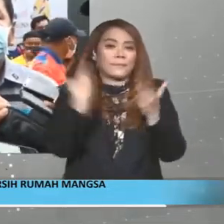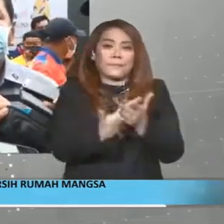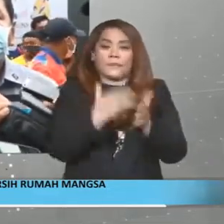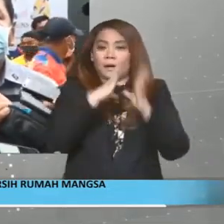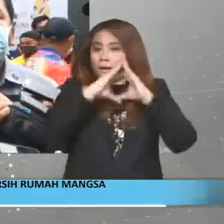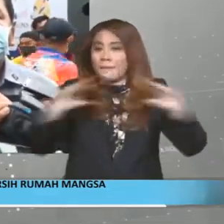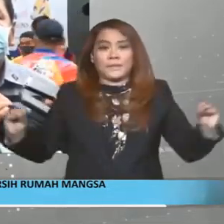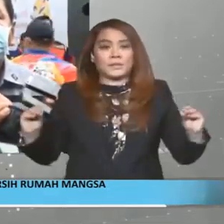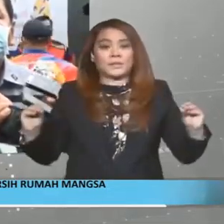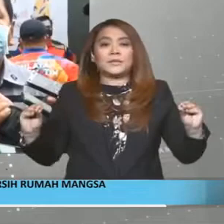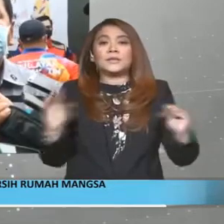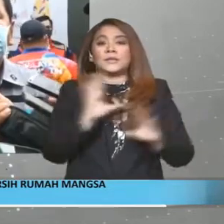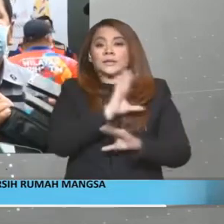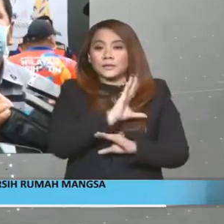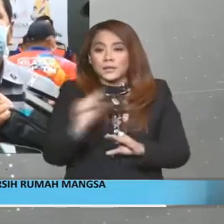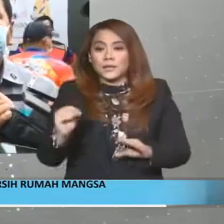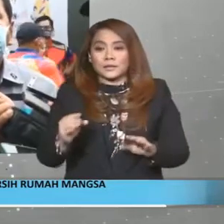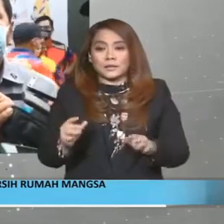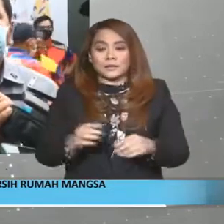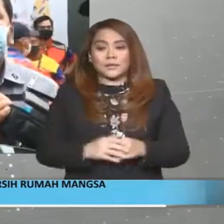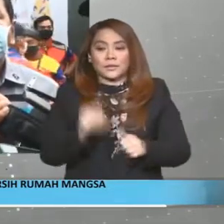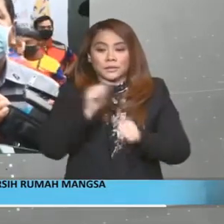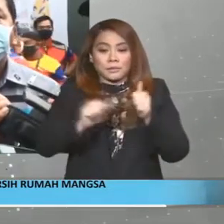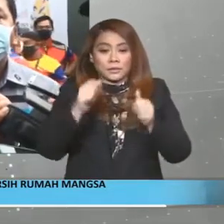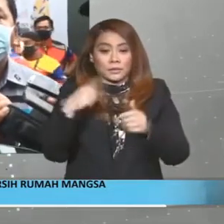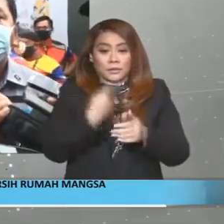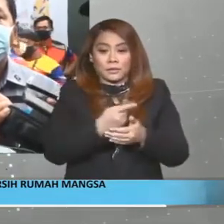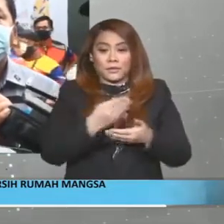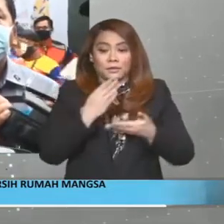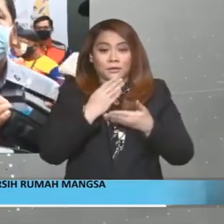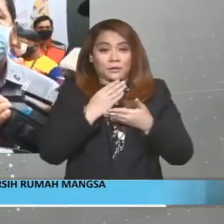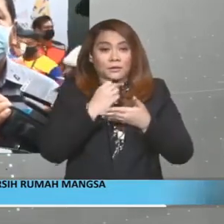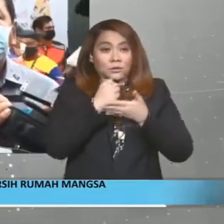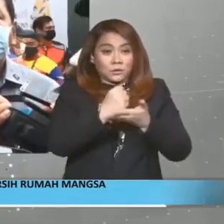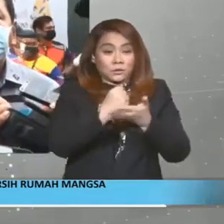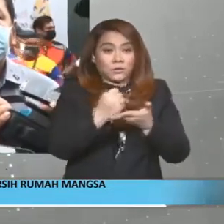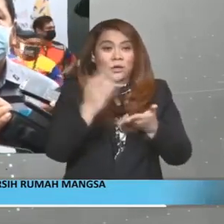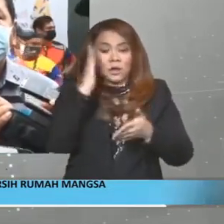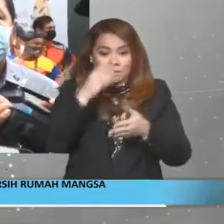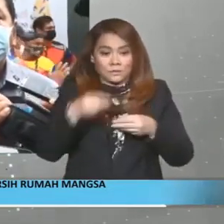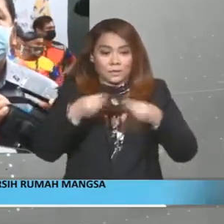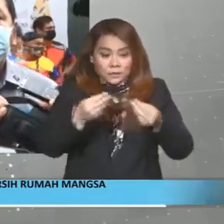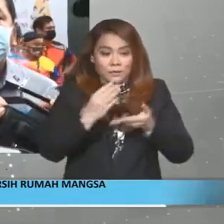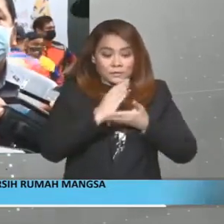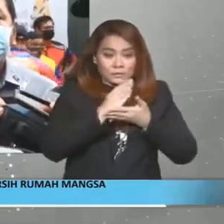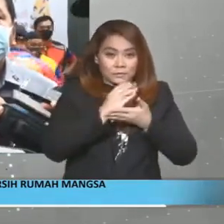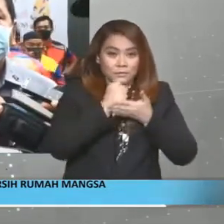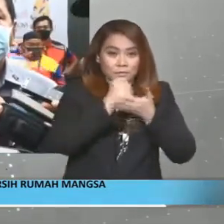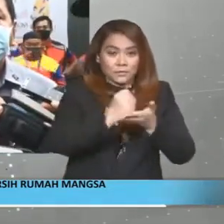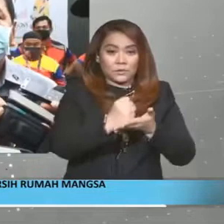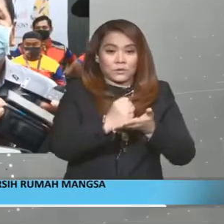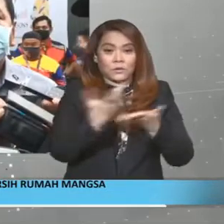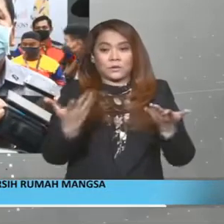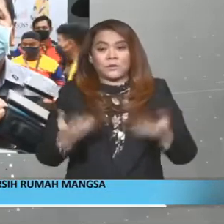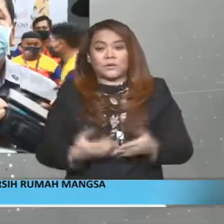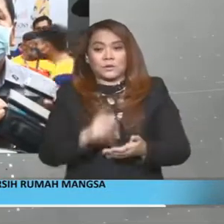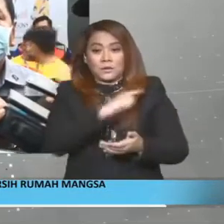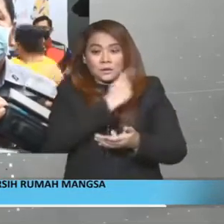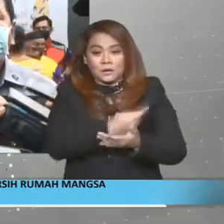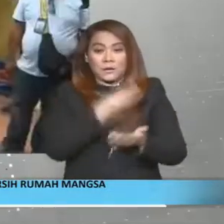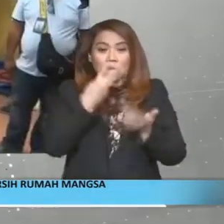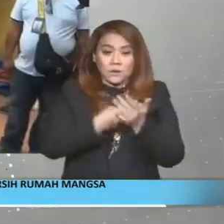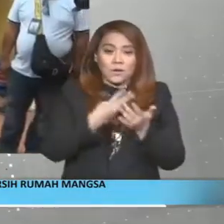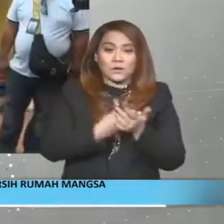dan setiap yang lebih bantu itu saya kita akan berikan bantuan termasuk material keuangan dan tragis